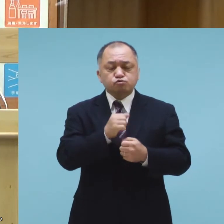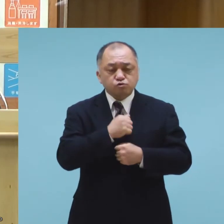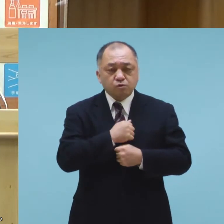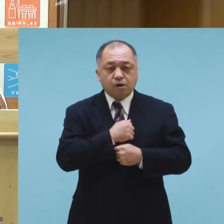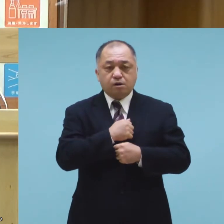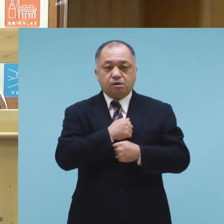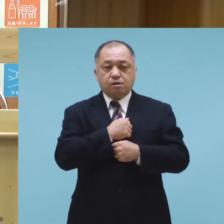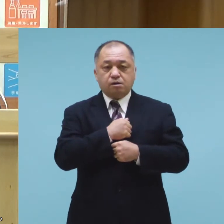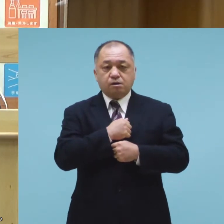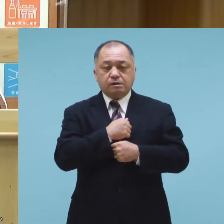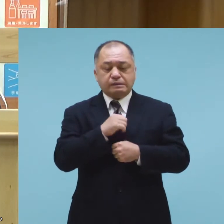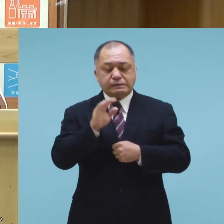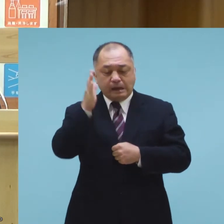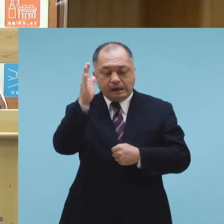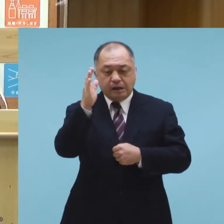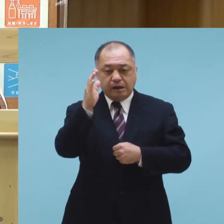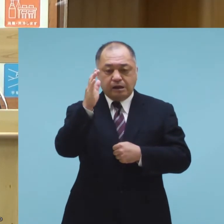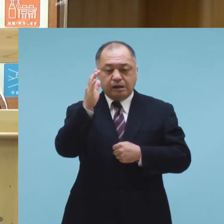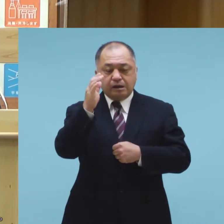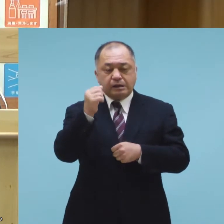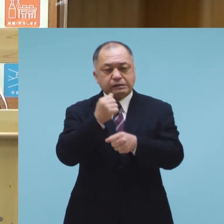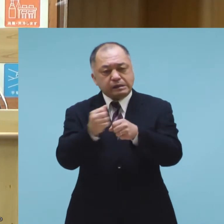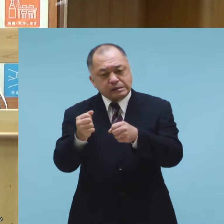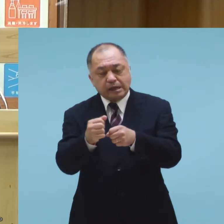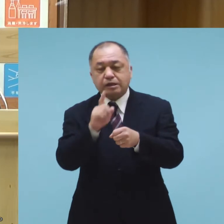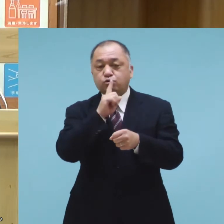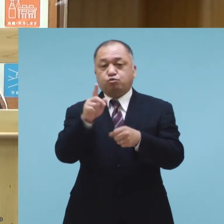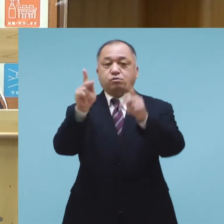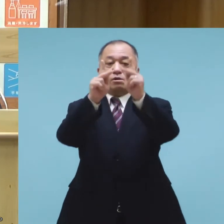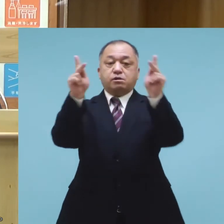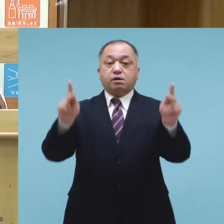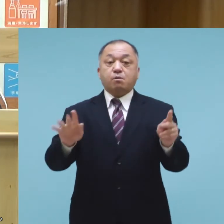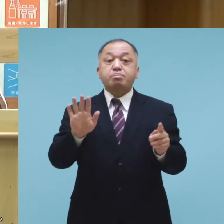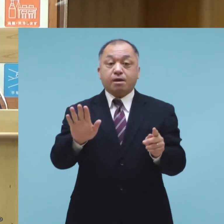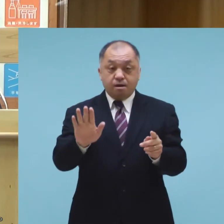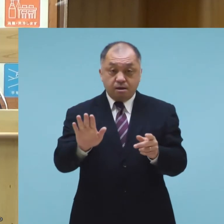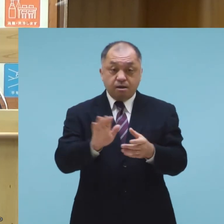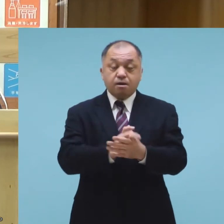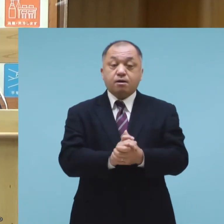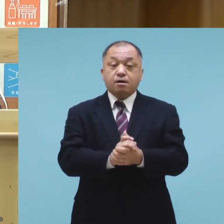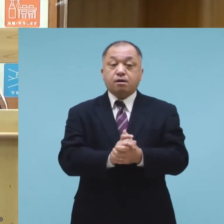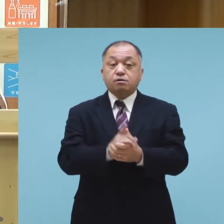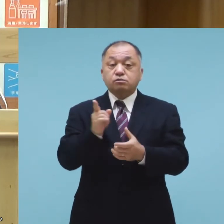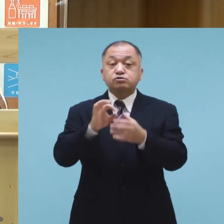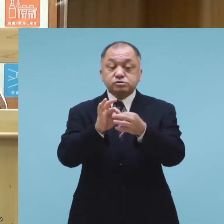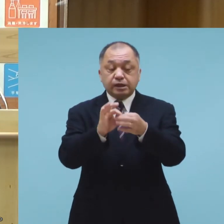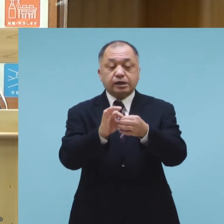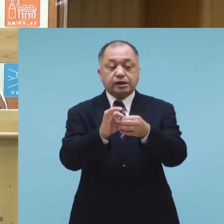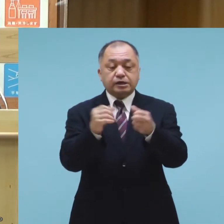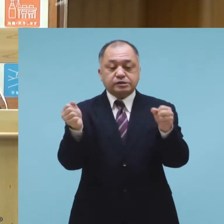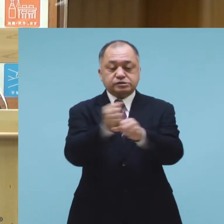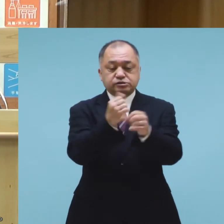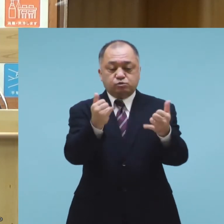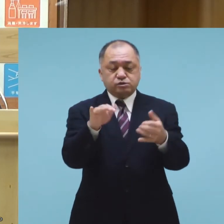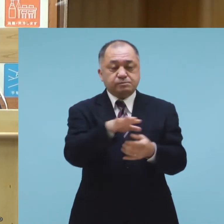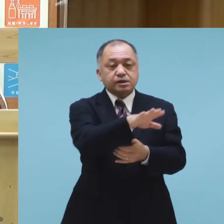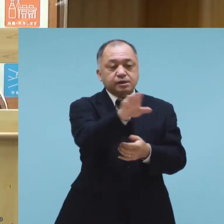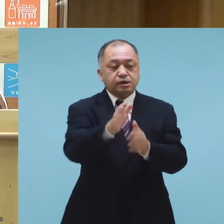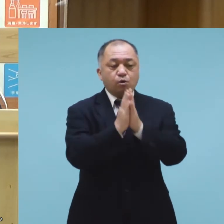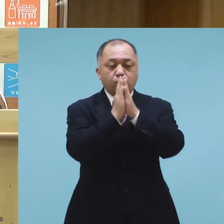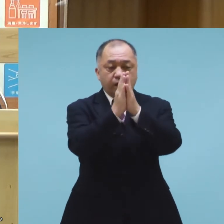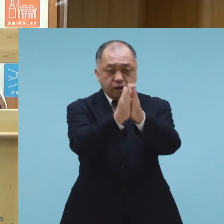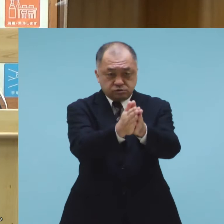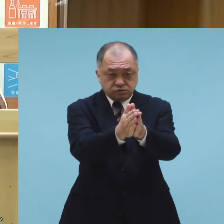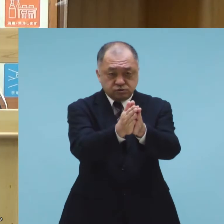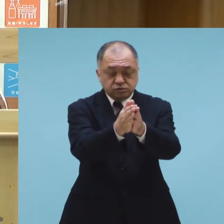ったところがなかなかできてないところがあるんじゃないかって課題もありました。その点についてさらに事業者の方にお願いをする